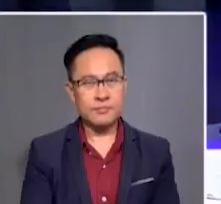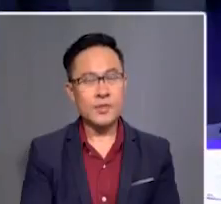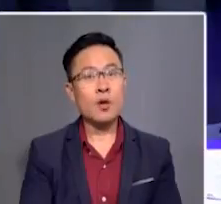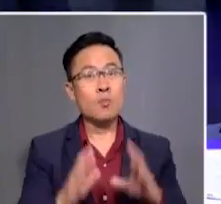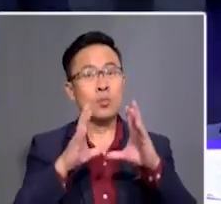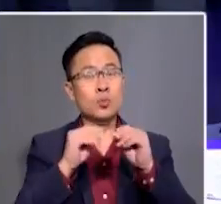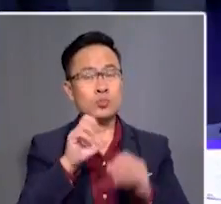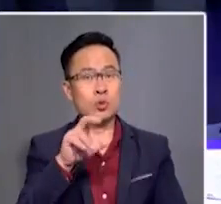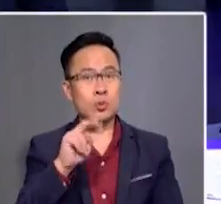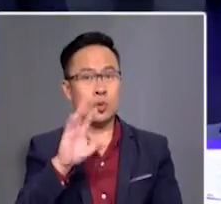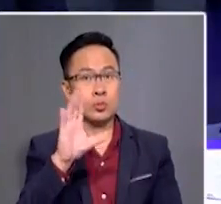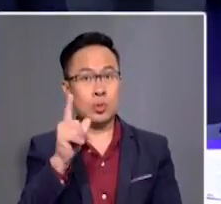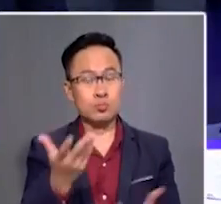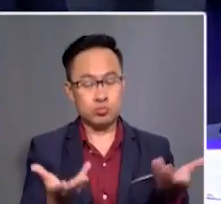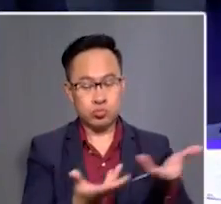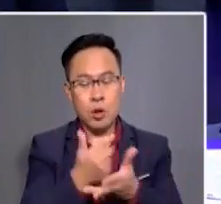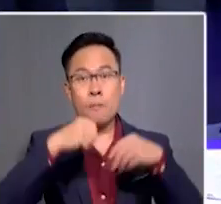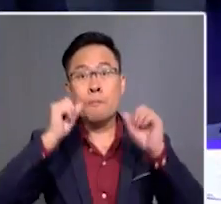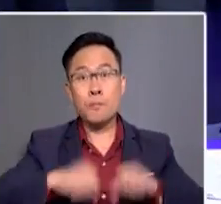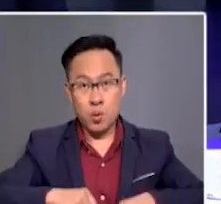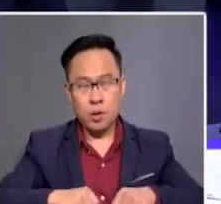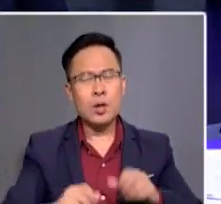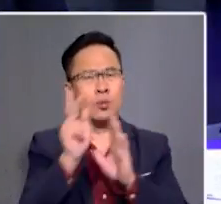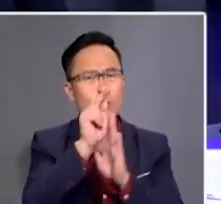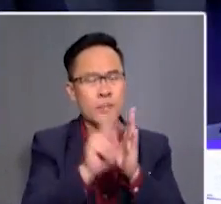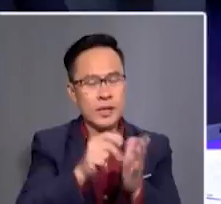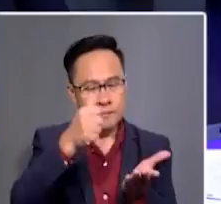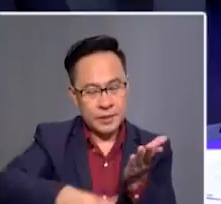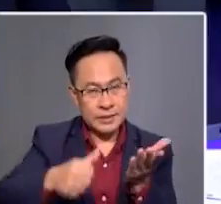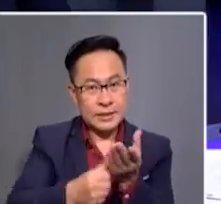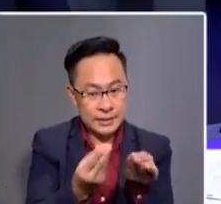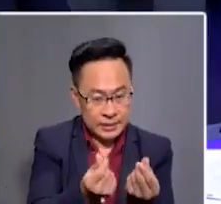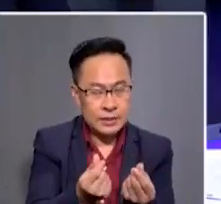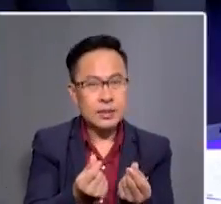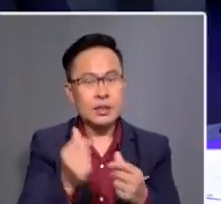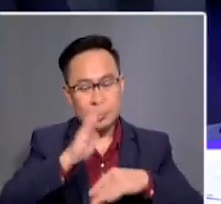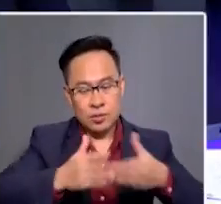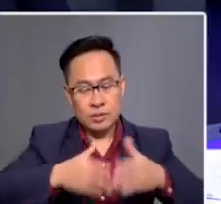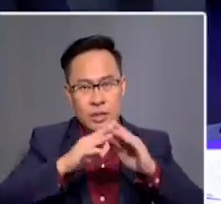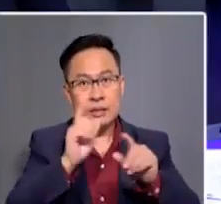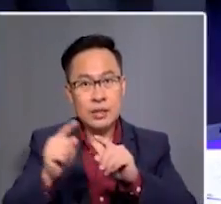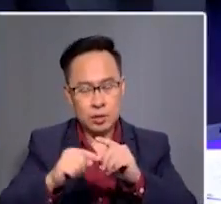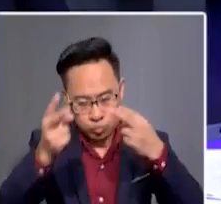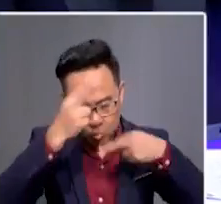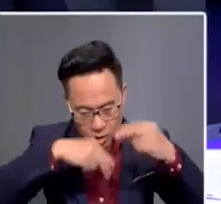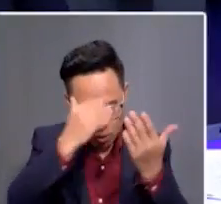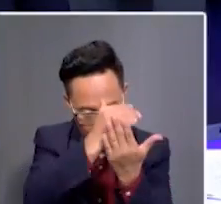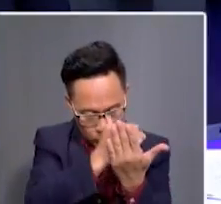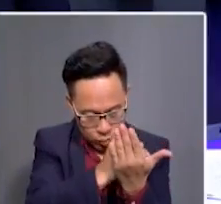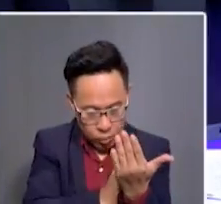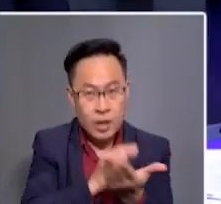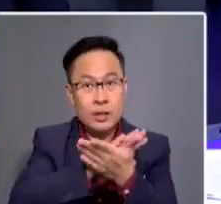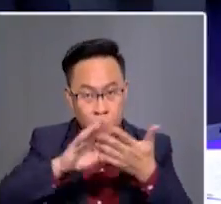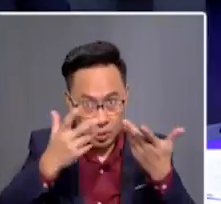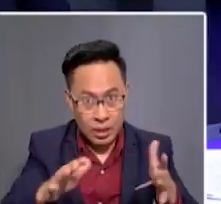ส่วนที่ประชุมสนช.วันนี้นะคะมีการลงมติร่างพระราชบัญญัติภาษีที่ดินและสิ่งปลูกสร้างหลังจากที่พิจารณารายมาตราเสร็จสิ้นเมื่อวานนี้ค่ะติ